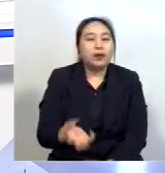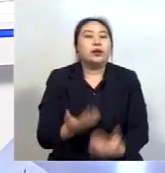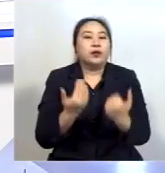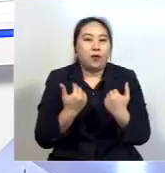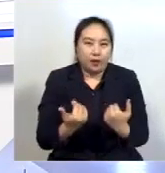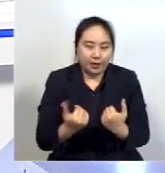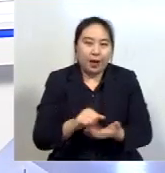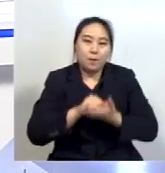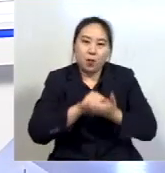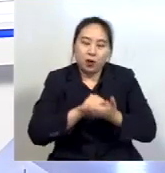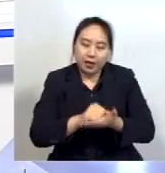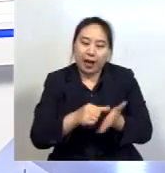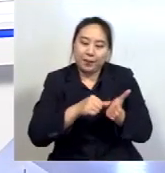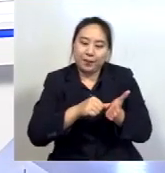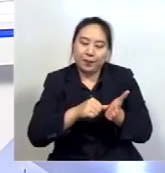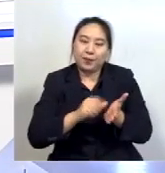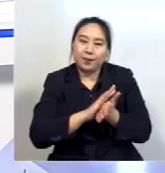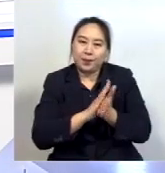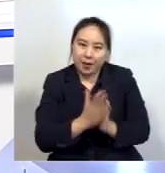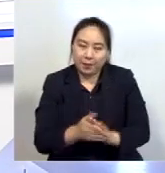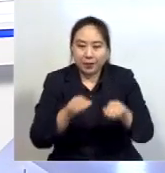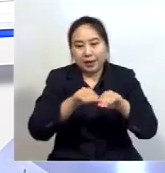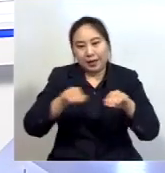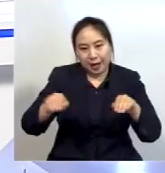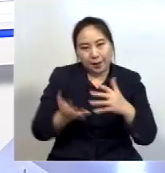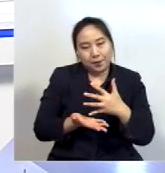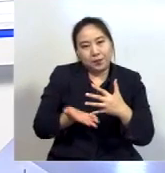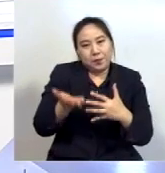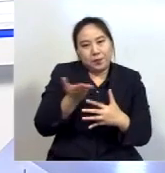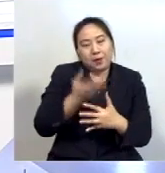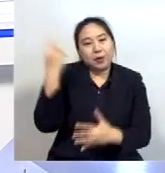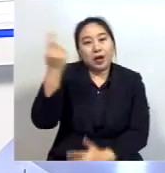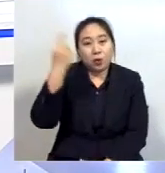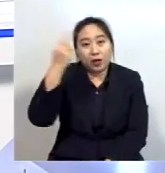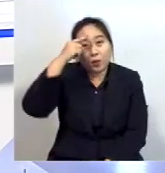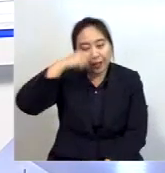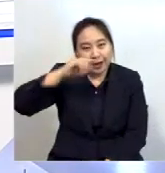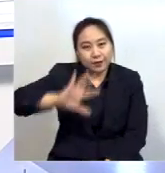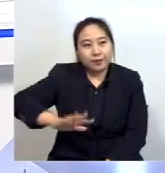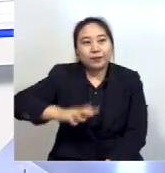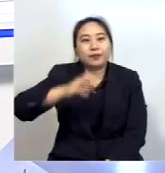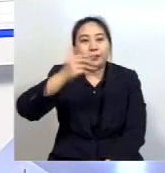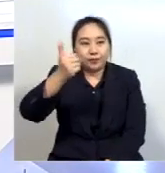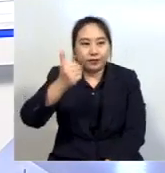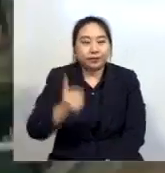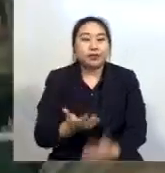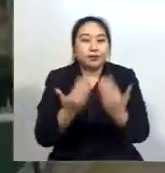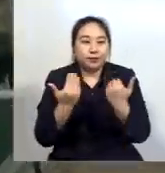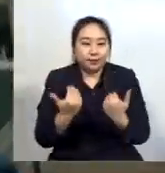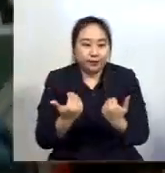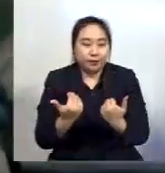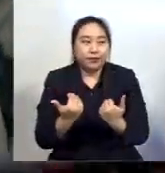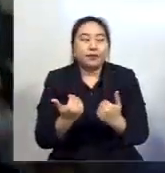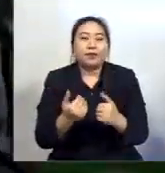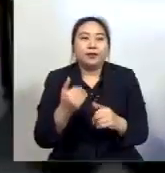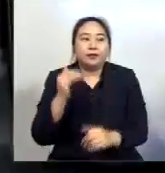ปรับปรุงการบริการปรับปรุงมาตรฐานเพื่อยกระดับการท่องเที่ยวของไทยให้ดียิ่งขึ้นเรื่องนี้มีการเปิดเผยจากนาย